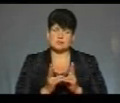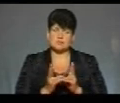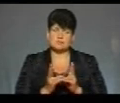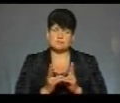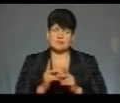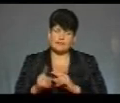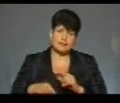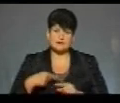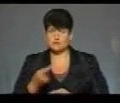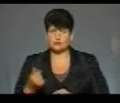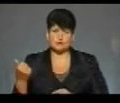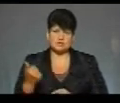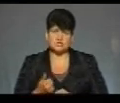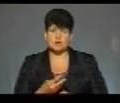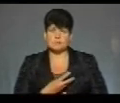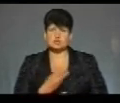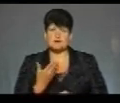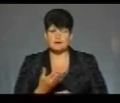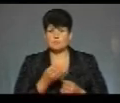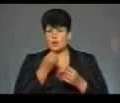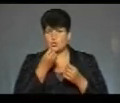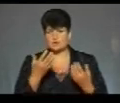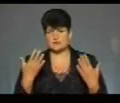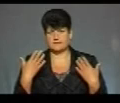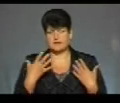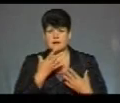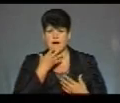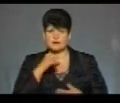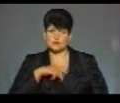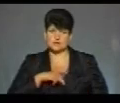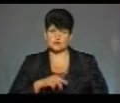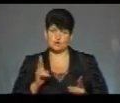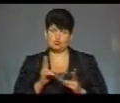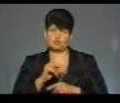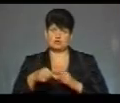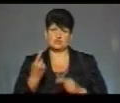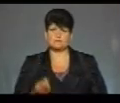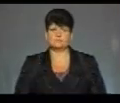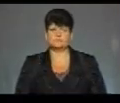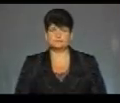наступного тижня. Бажаю вам вдалих вихідних, гарного настрою. До зустрічі в ефірі.